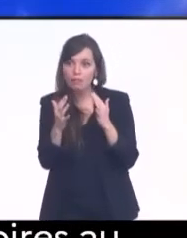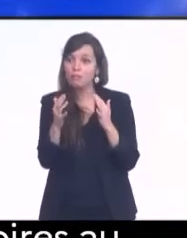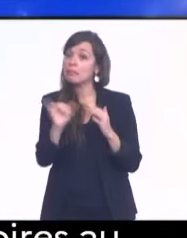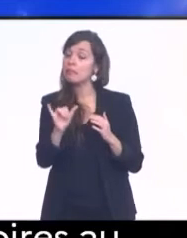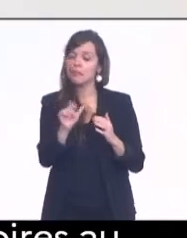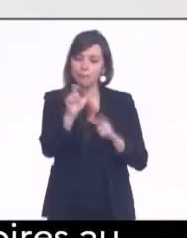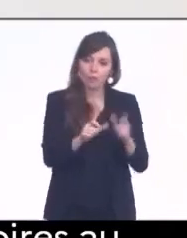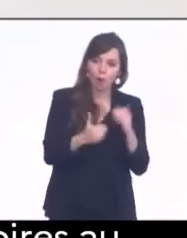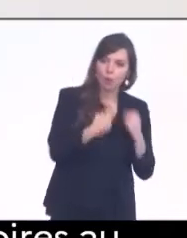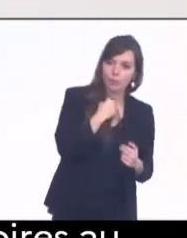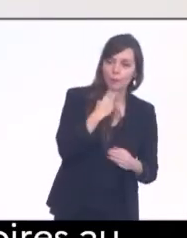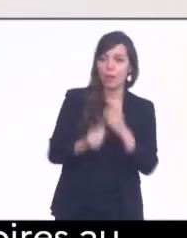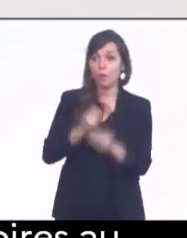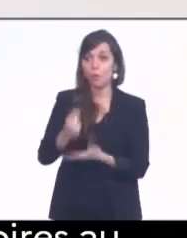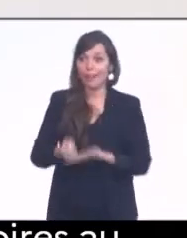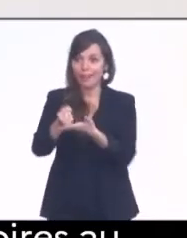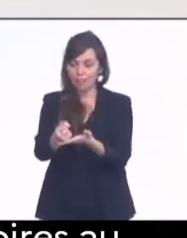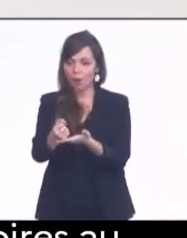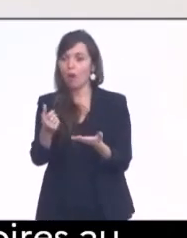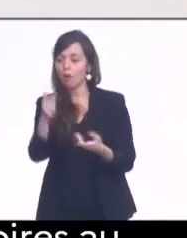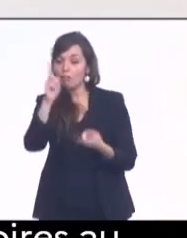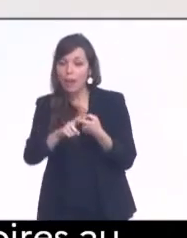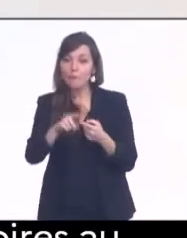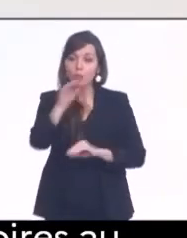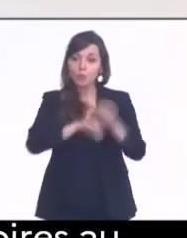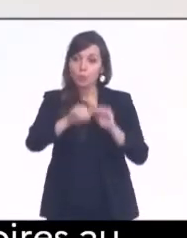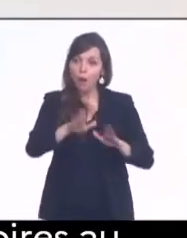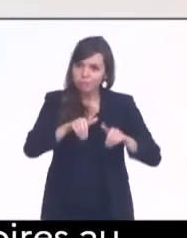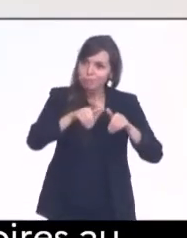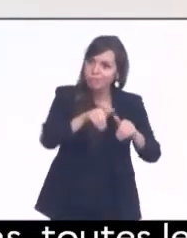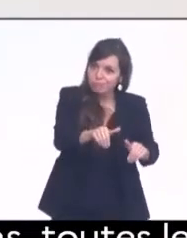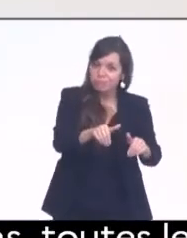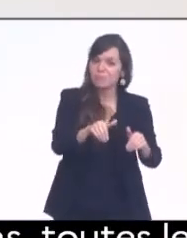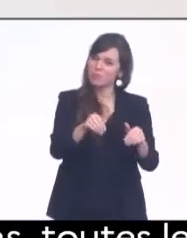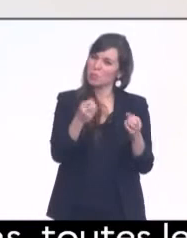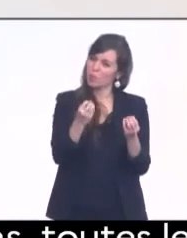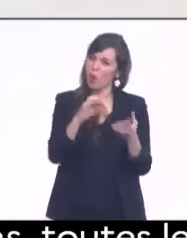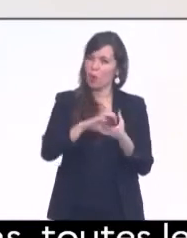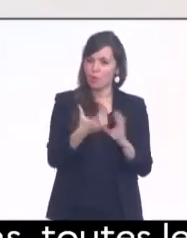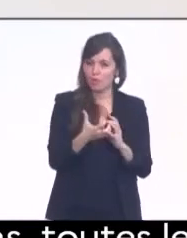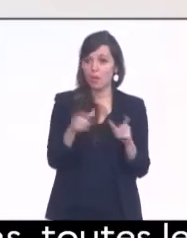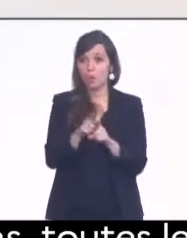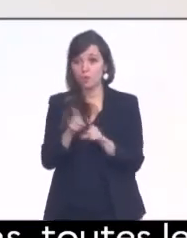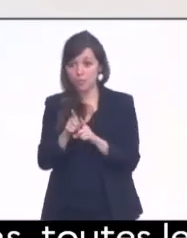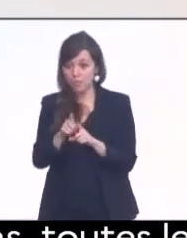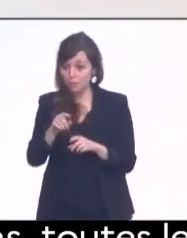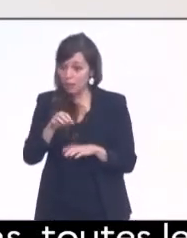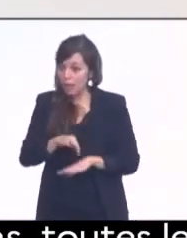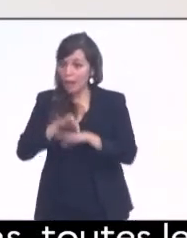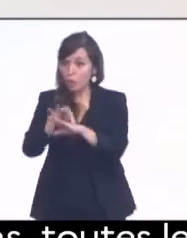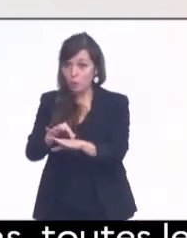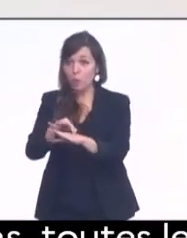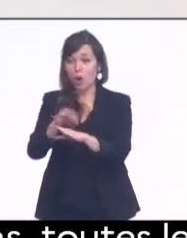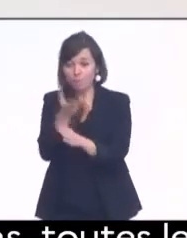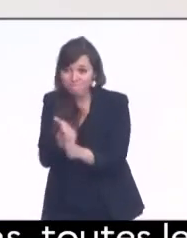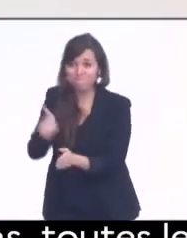aidants, pour assurer la continuité des soins, qui est parfois compliquée, et pour fournir un accompagnement renforcé pour les besoins rendus encore